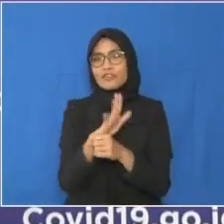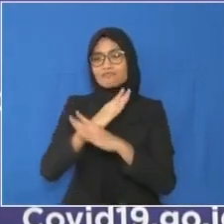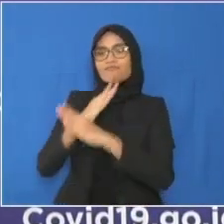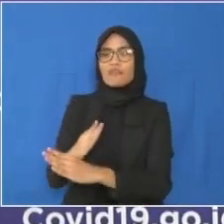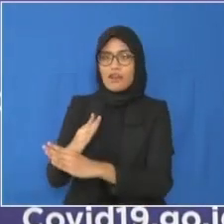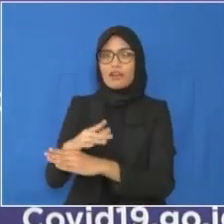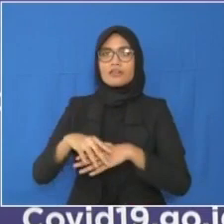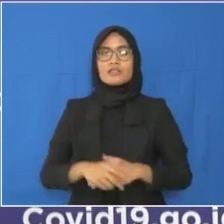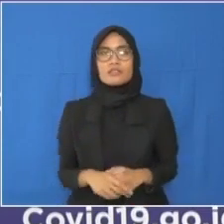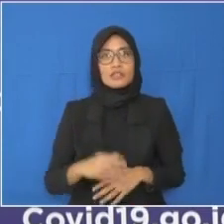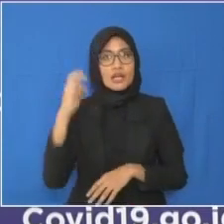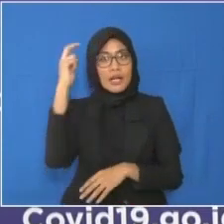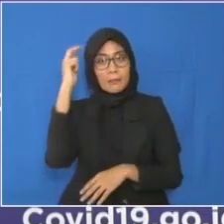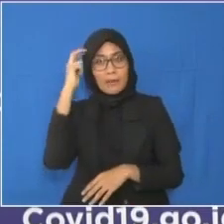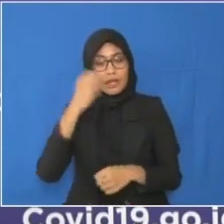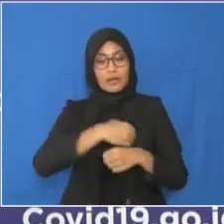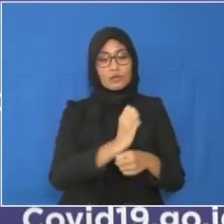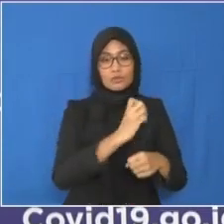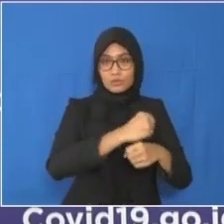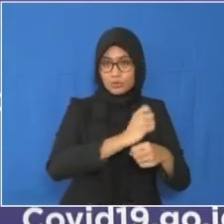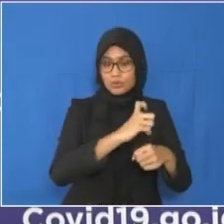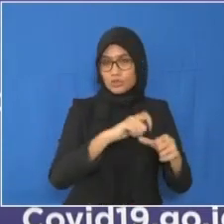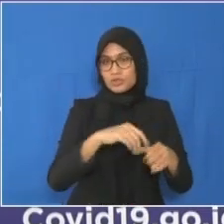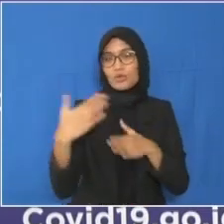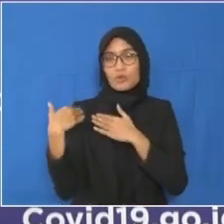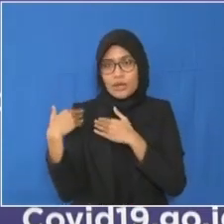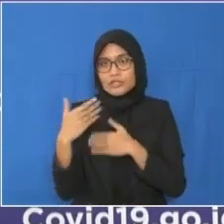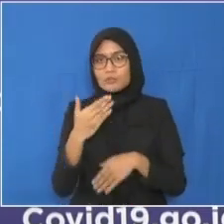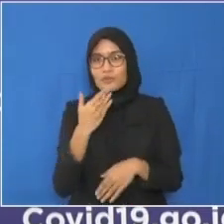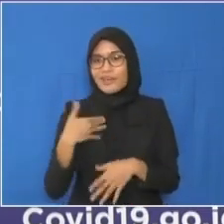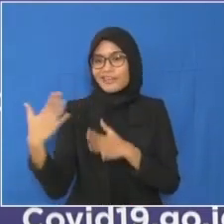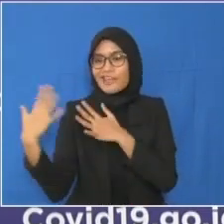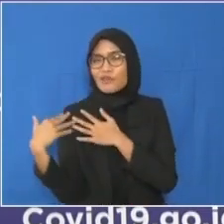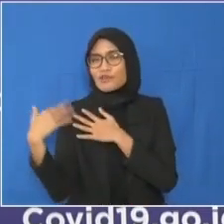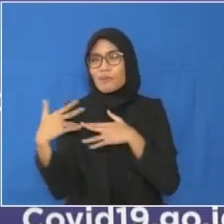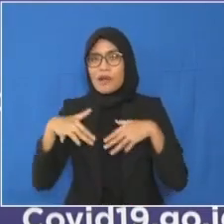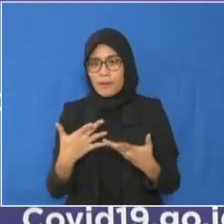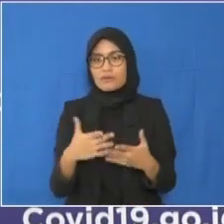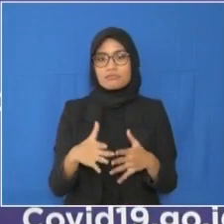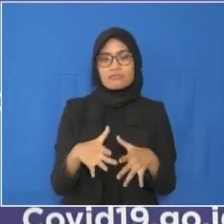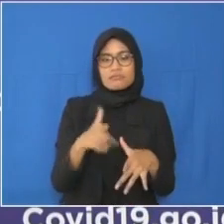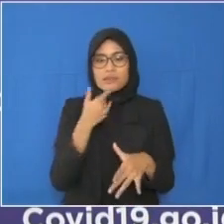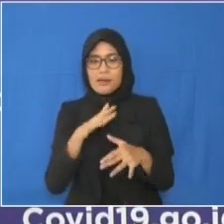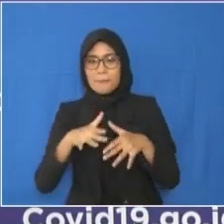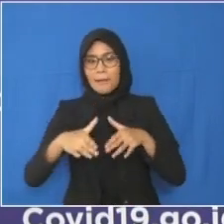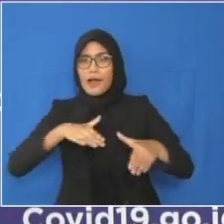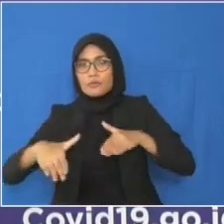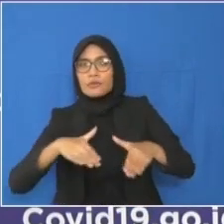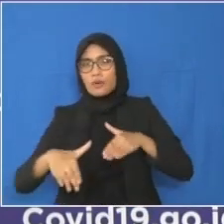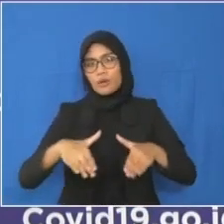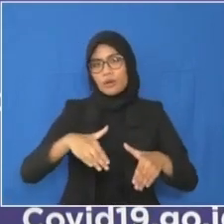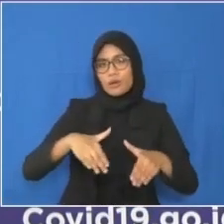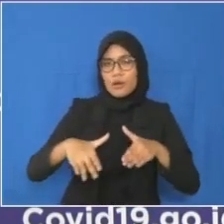Hai kepala gugus tugas memiliki tanggungjawab untuk mengendalikan untuk memegang komando